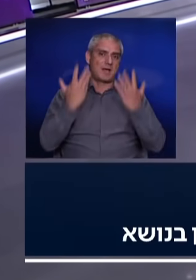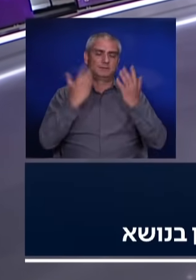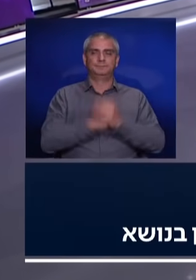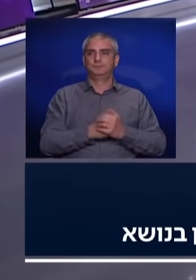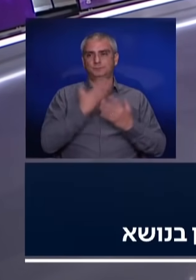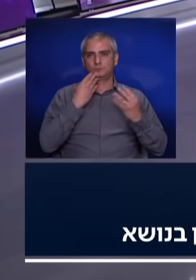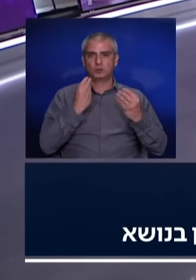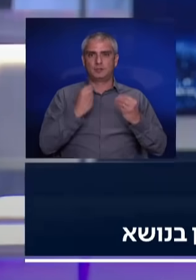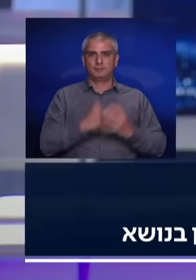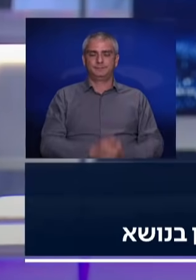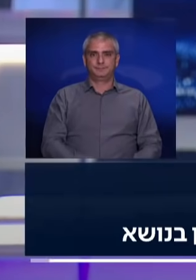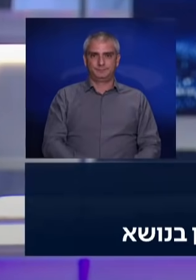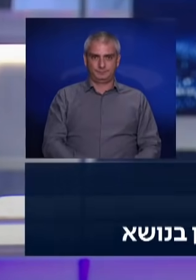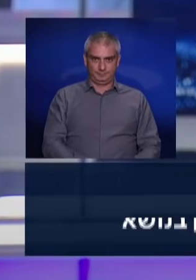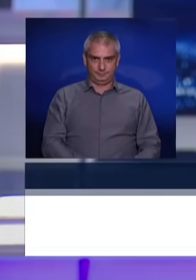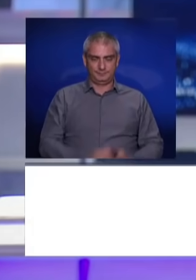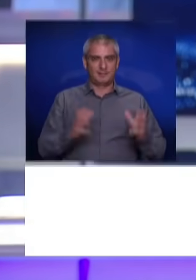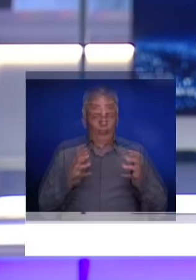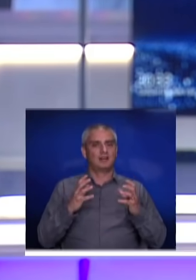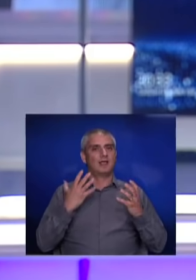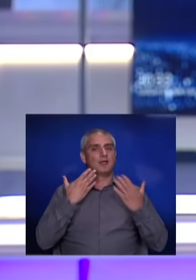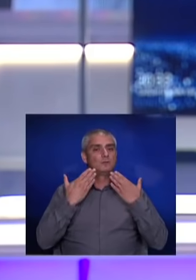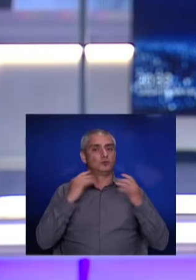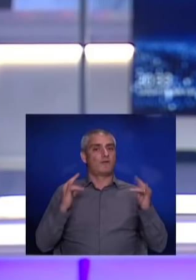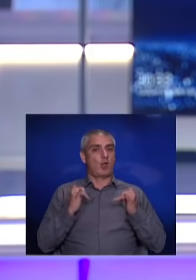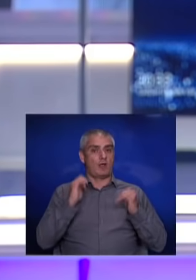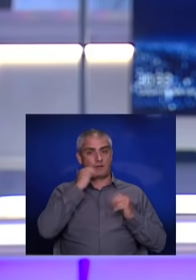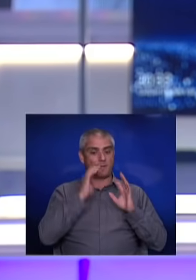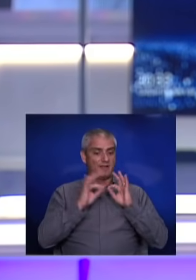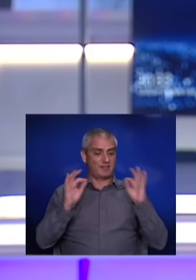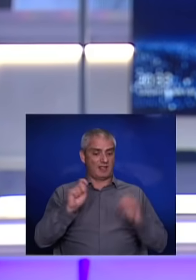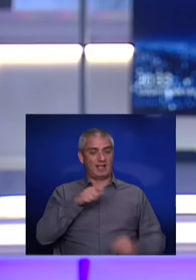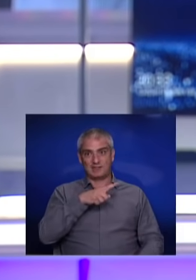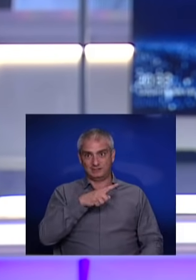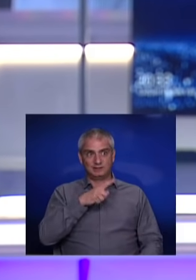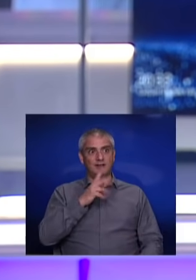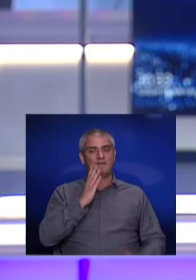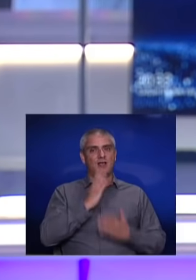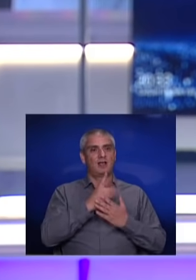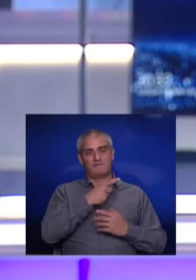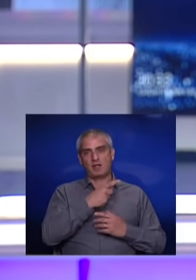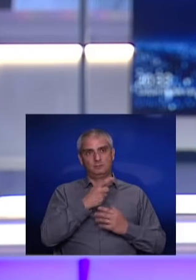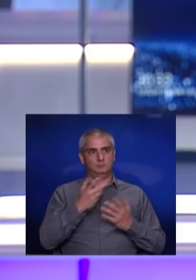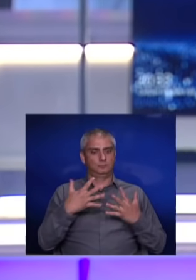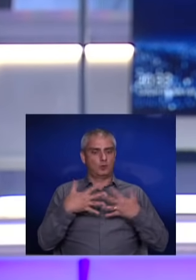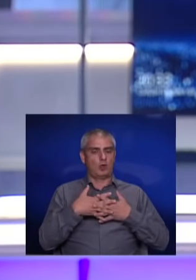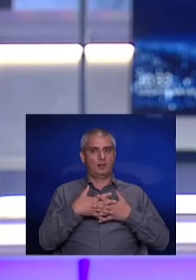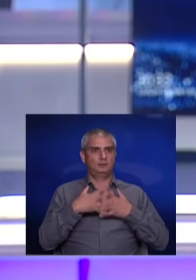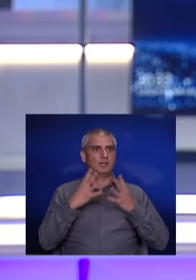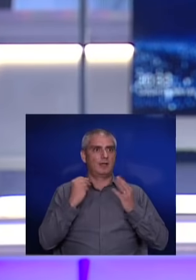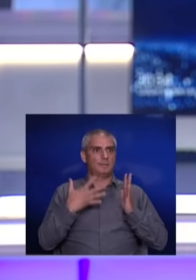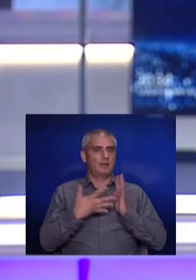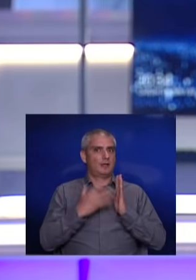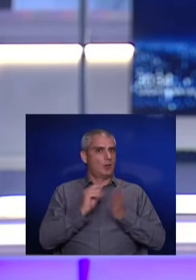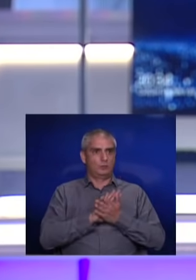תודה. כנס החורף של הכנסת ייפתח מחר, וכבר בתחילתו יעמיד את הקואליציה בשורה של מבחנים לא